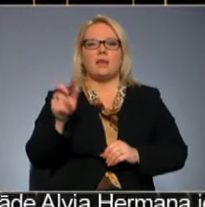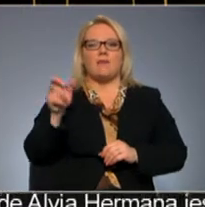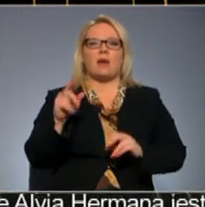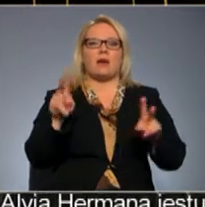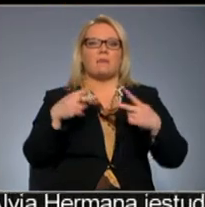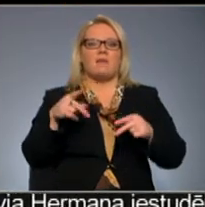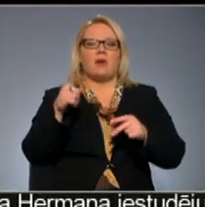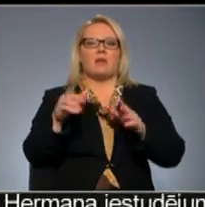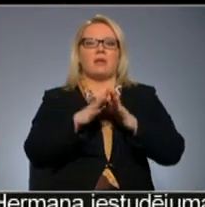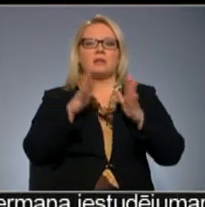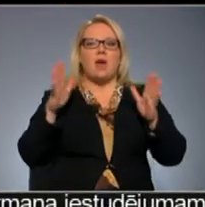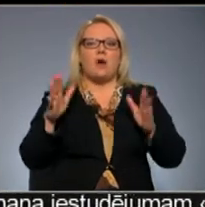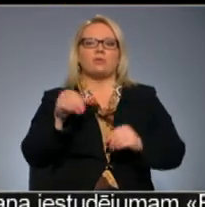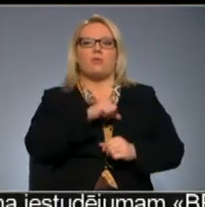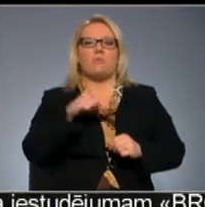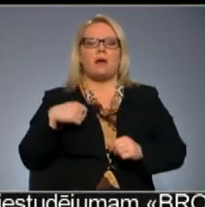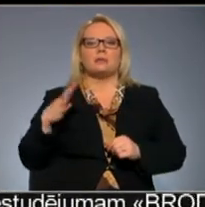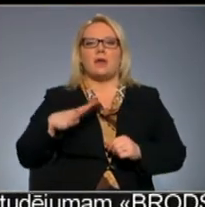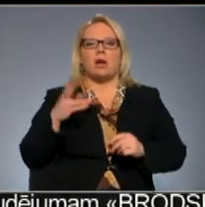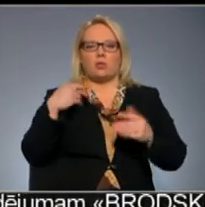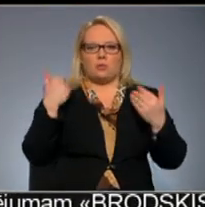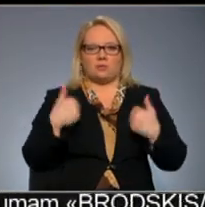tik daudz, kā tu pats sagaidi no sevis.